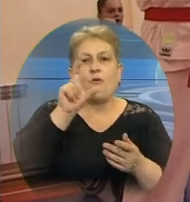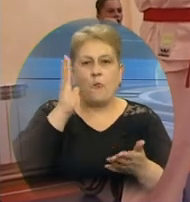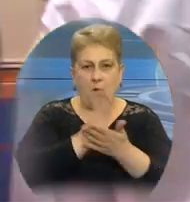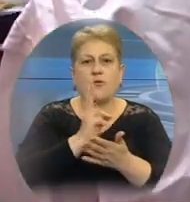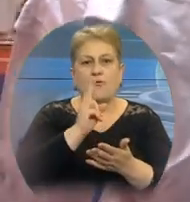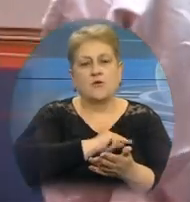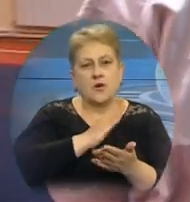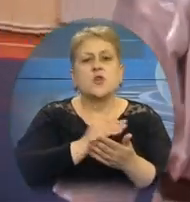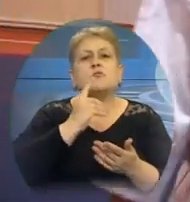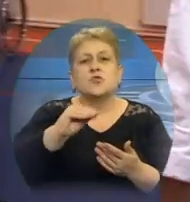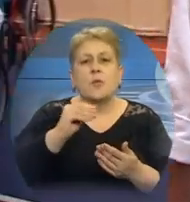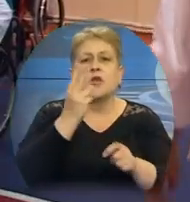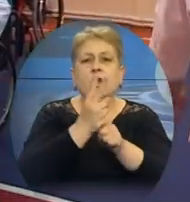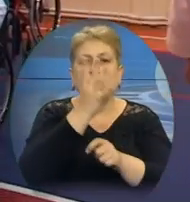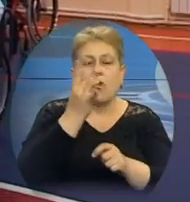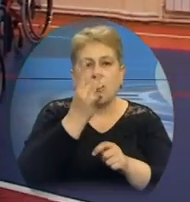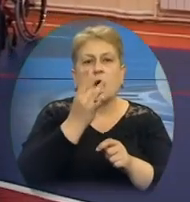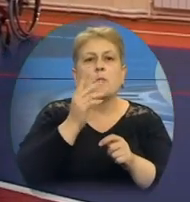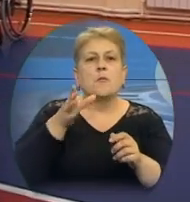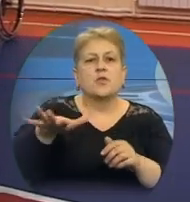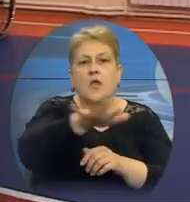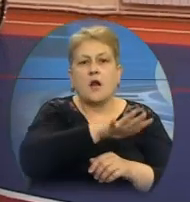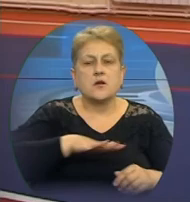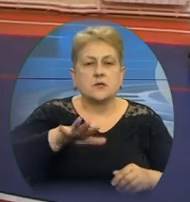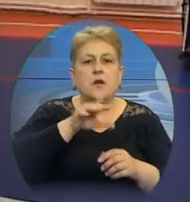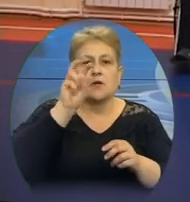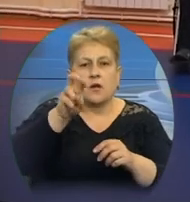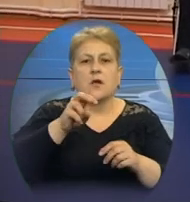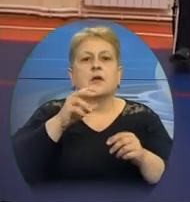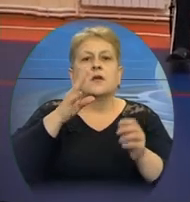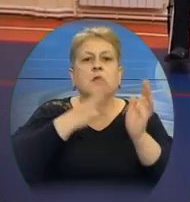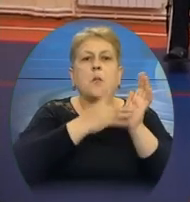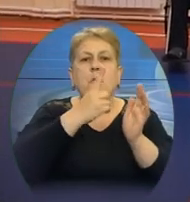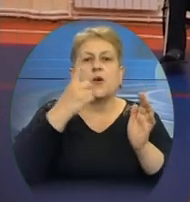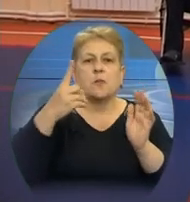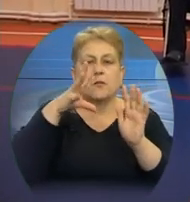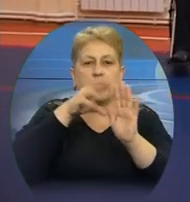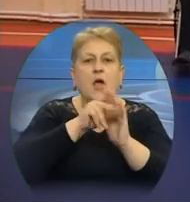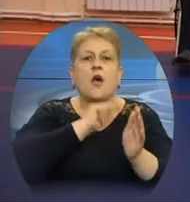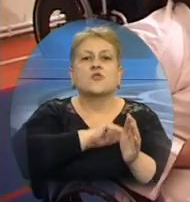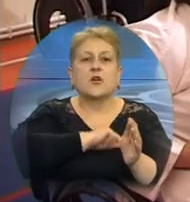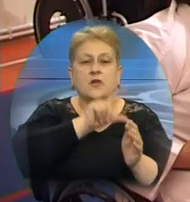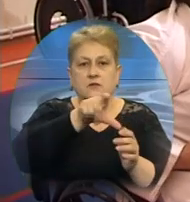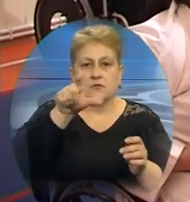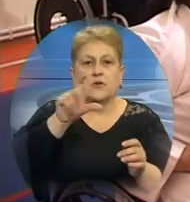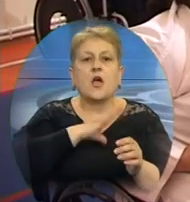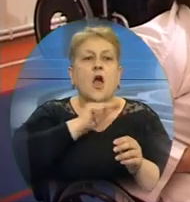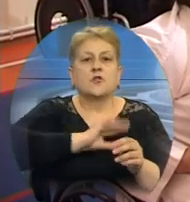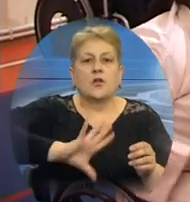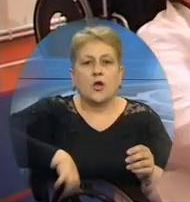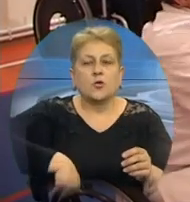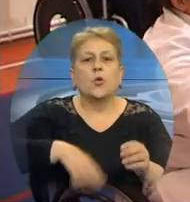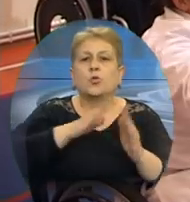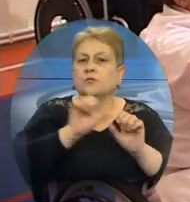ունեցողների համար։ Շաբաթական երկու անգամ տարածքային կառավարման և արտակարգ իրավիճակների նախարարության աշխատակիցները աշխատանքից հետո